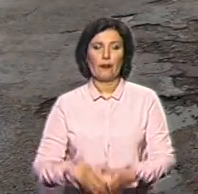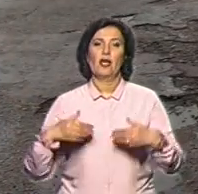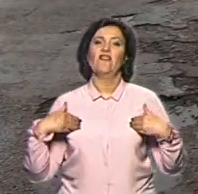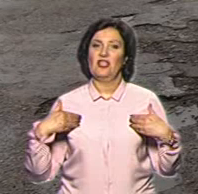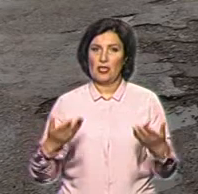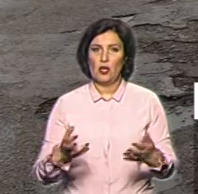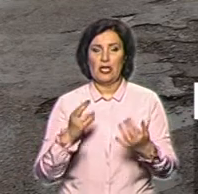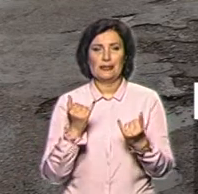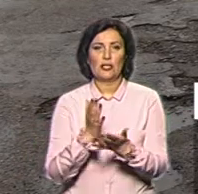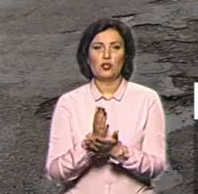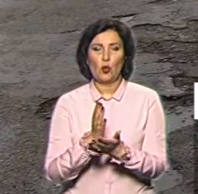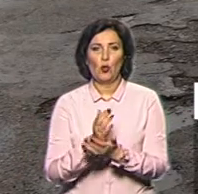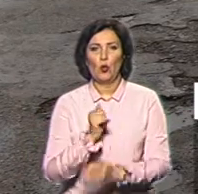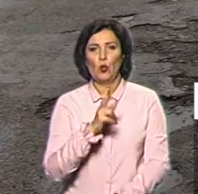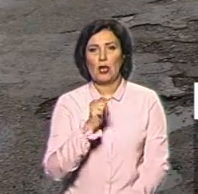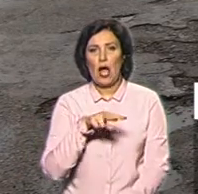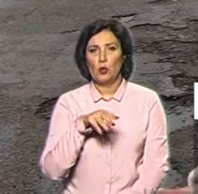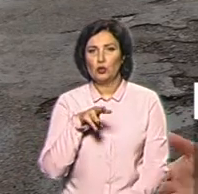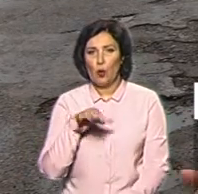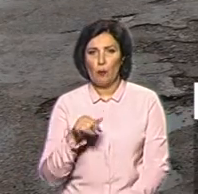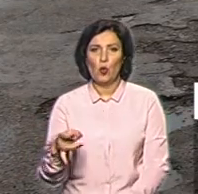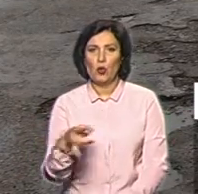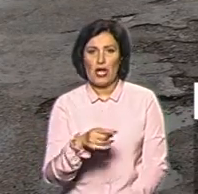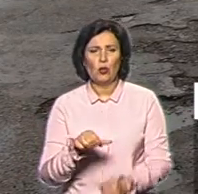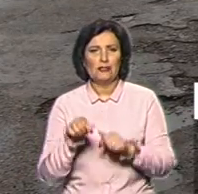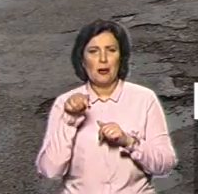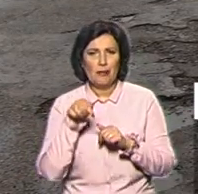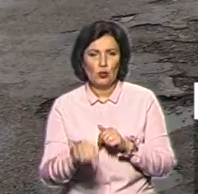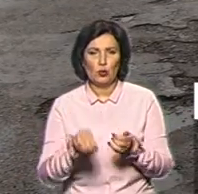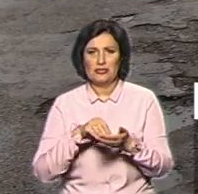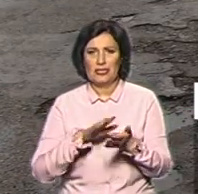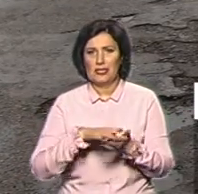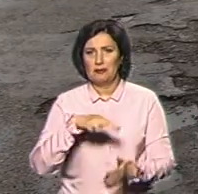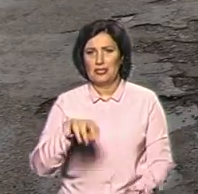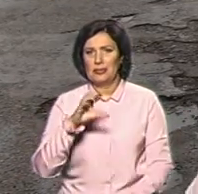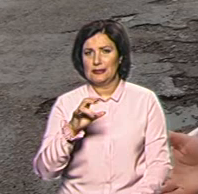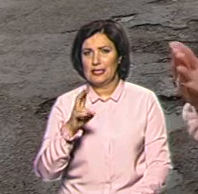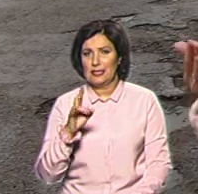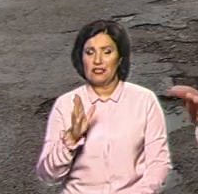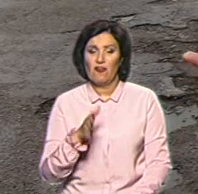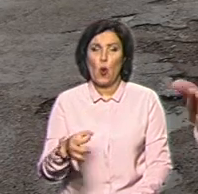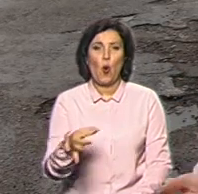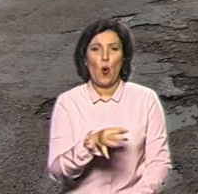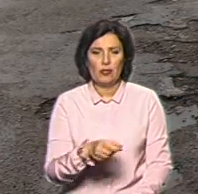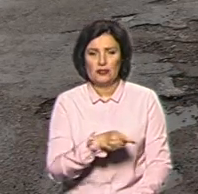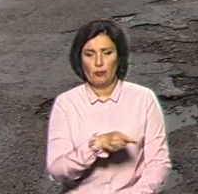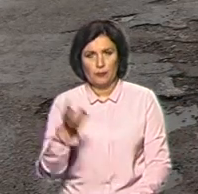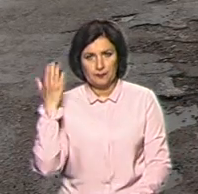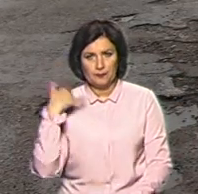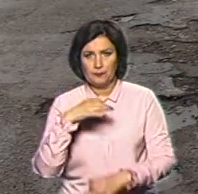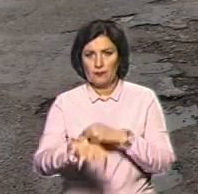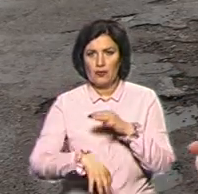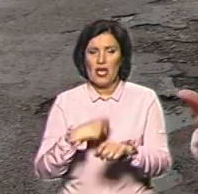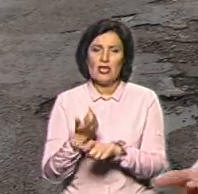Вітаю! Я зараз знаходжуся у Калузькому районі. Саме тут, за даними ДСНС в області, протягом минулої